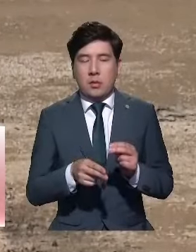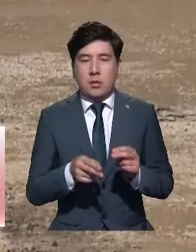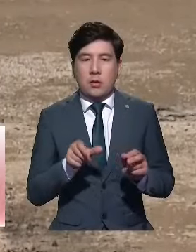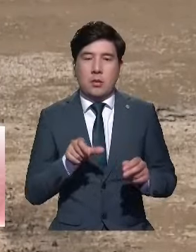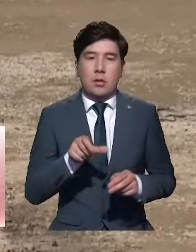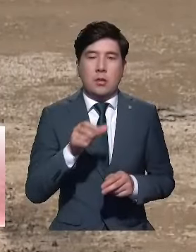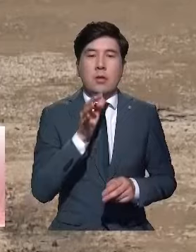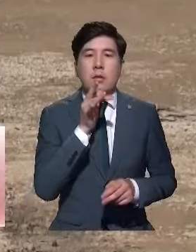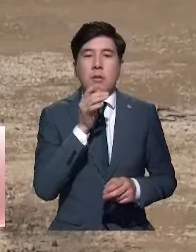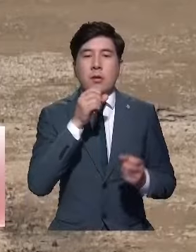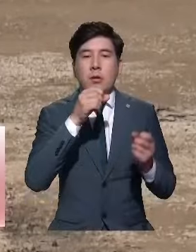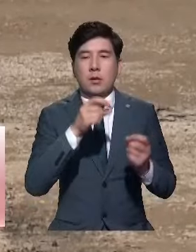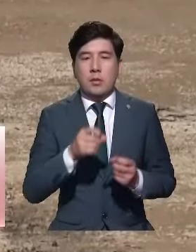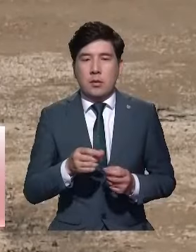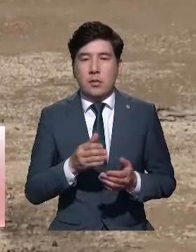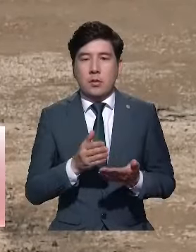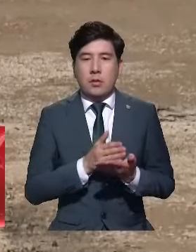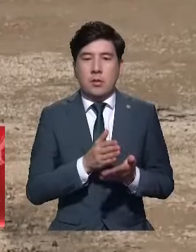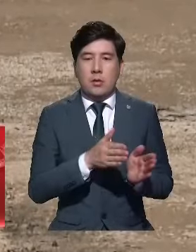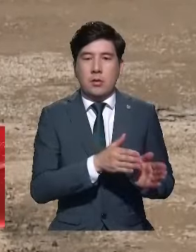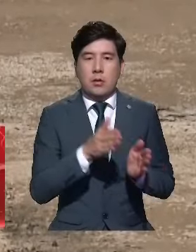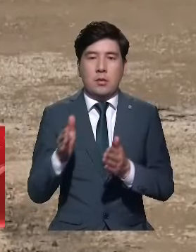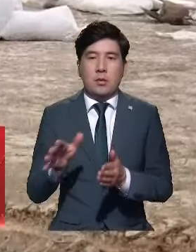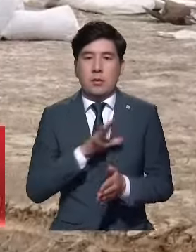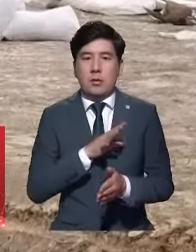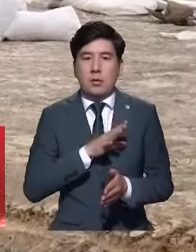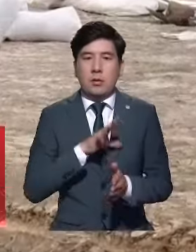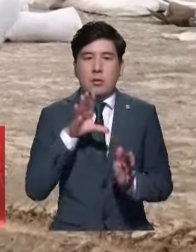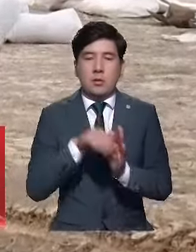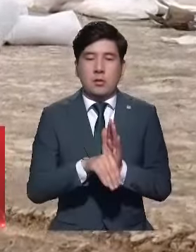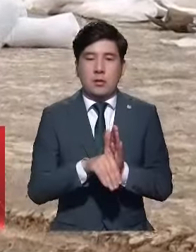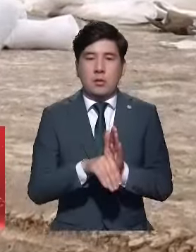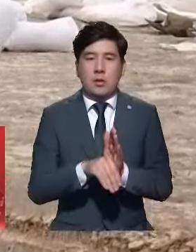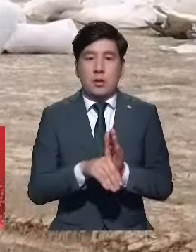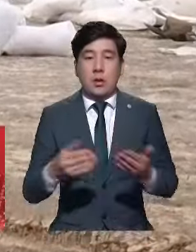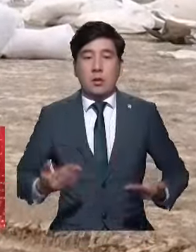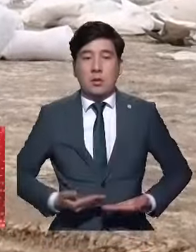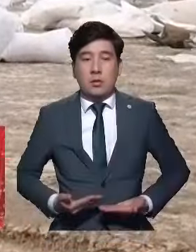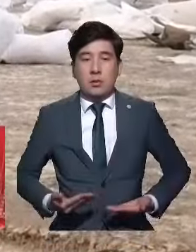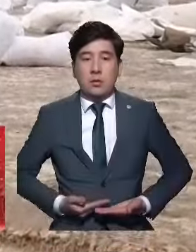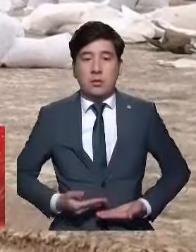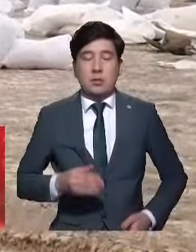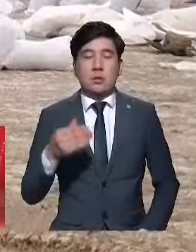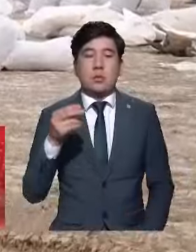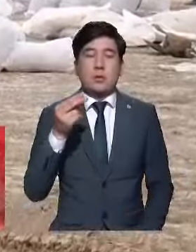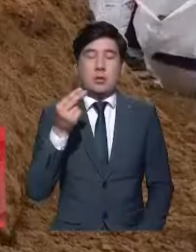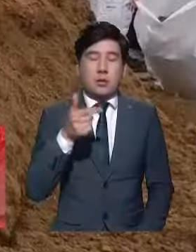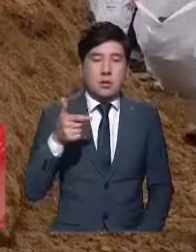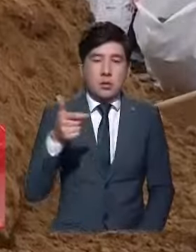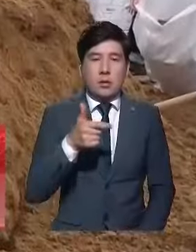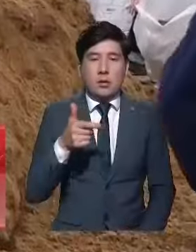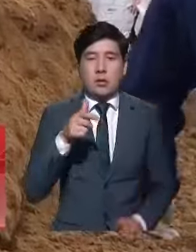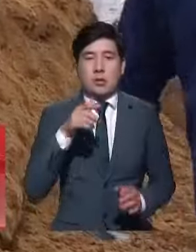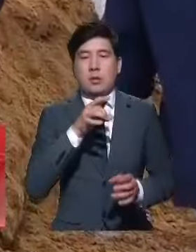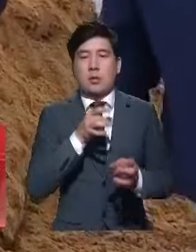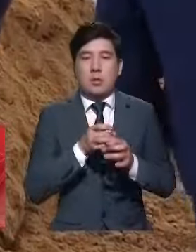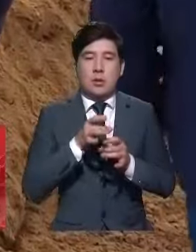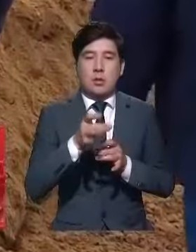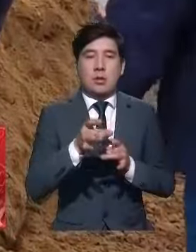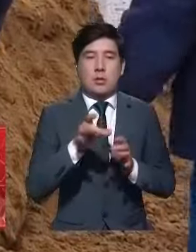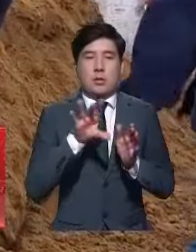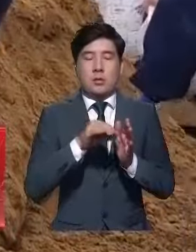вовремя отвели воду. Ни одно село не было под водой не оставлено. А Жилуевский район Атырауской области посетил мажилисмен Дюсенбай